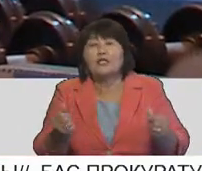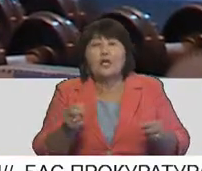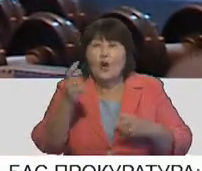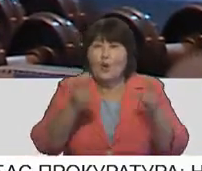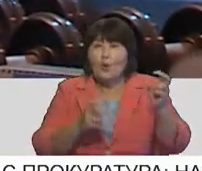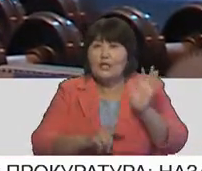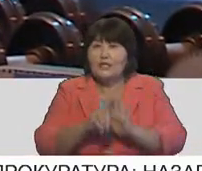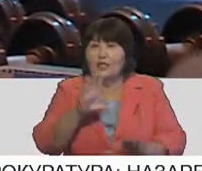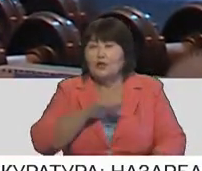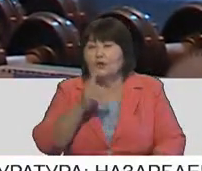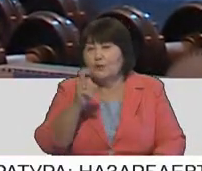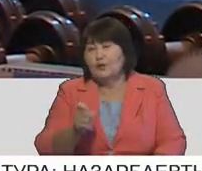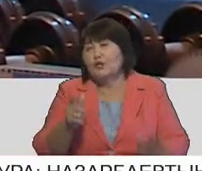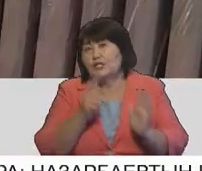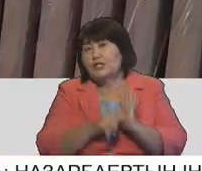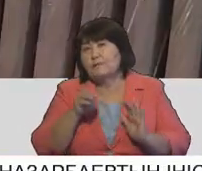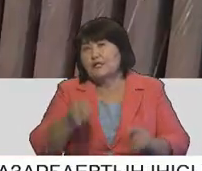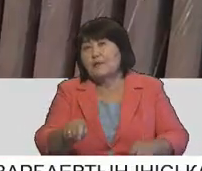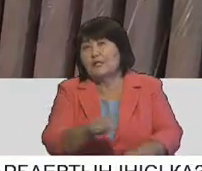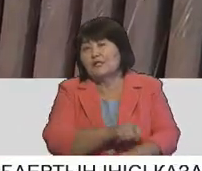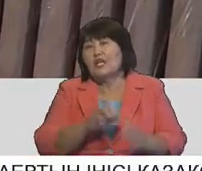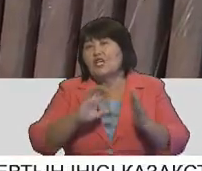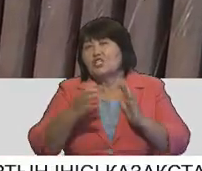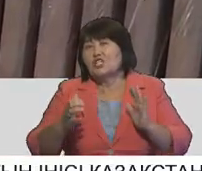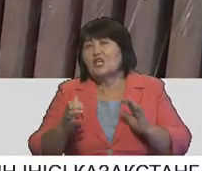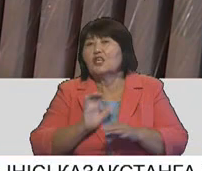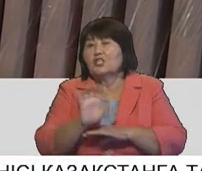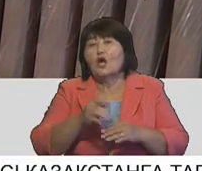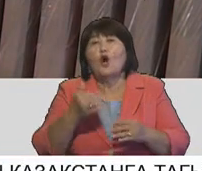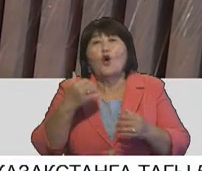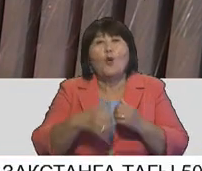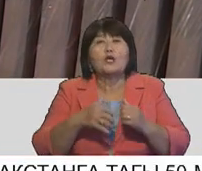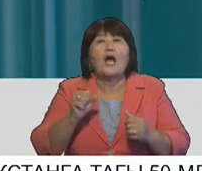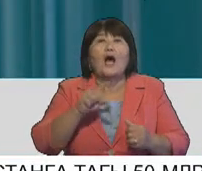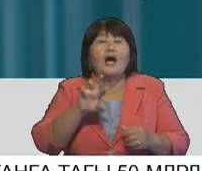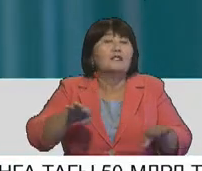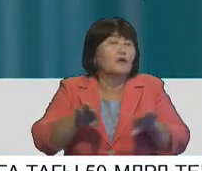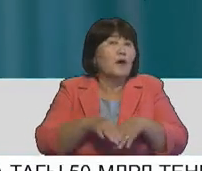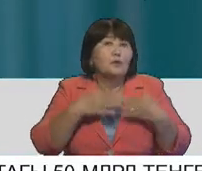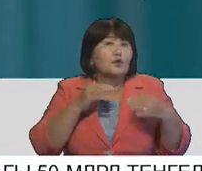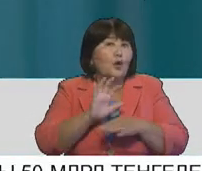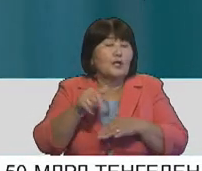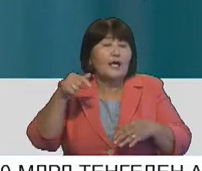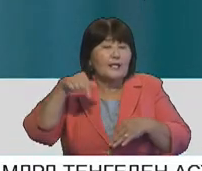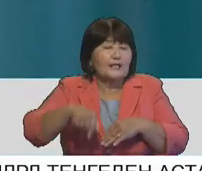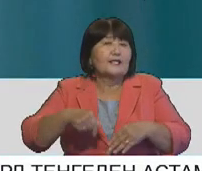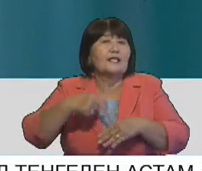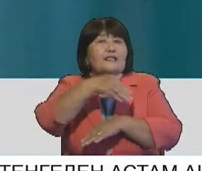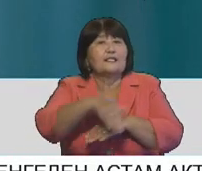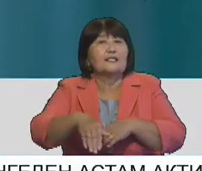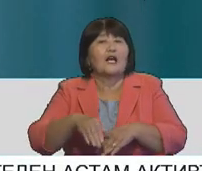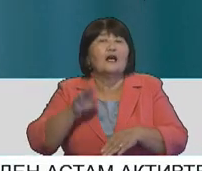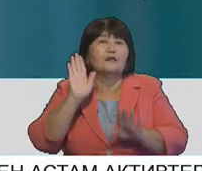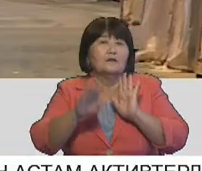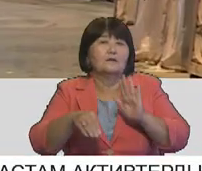іске қосылғалы 170 мың шаршы метр шыны шығарған. Орта Азияда баламас жоқ өнімге ішкі сыртқы нарықта сұраныс